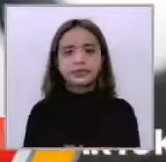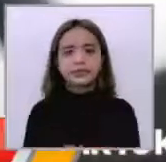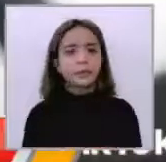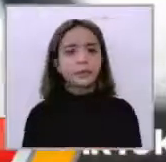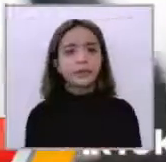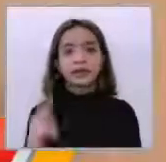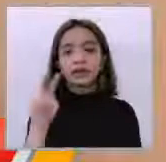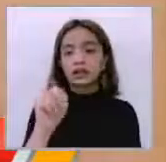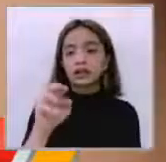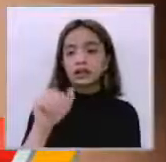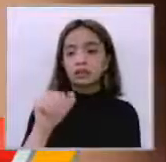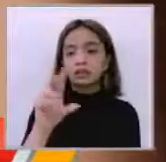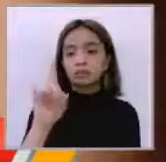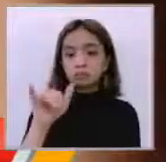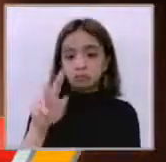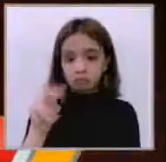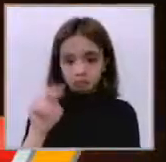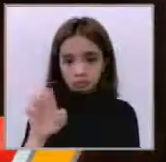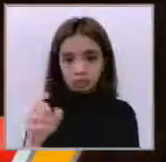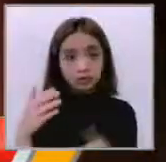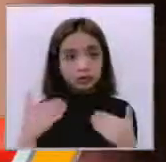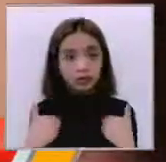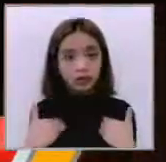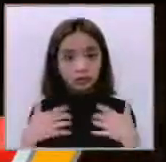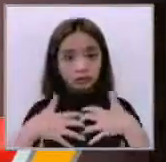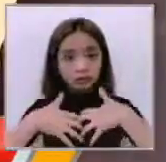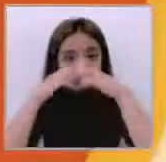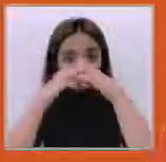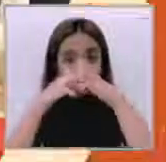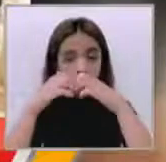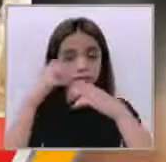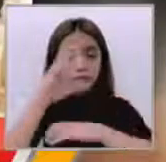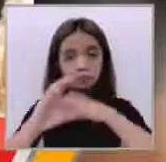Nadine Lustre, nagpapagawa na ng bahay sa Siargao?